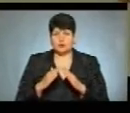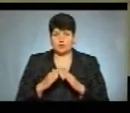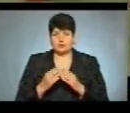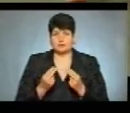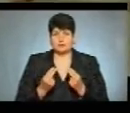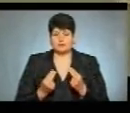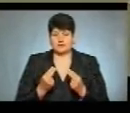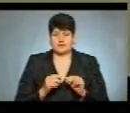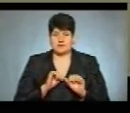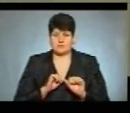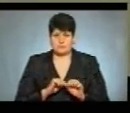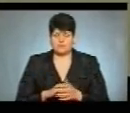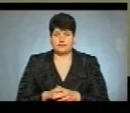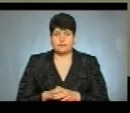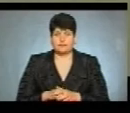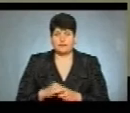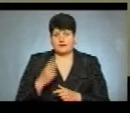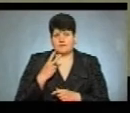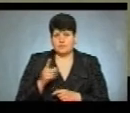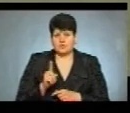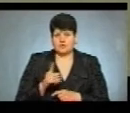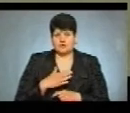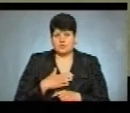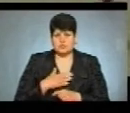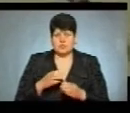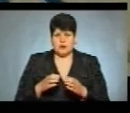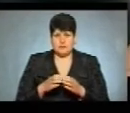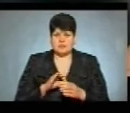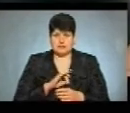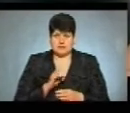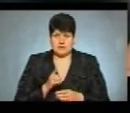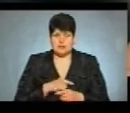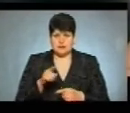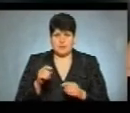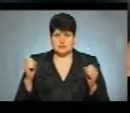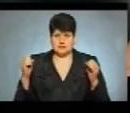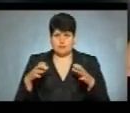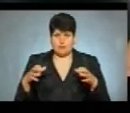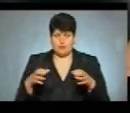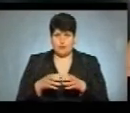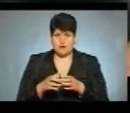Видно, що, звісно, команда посильніше, там зборники